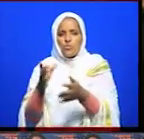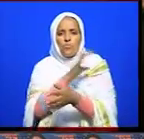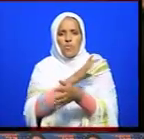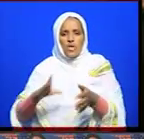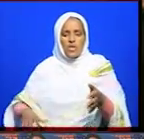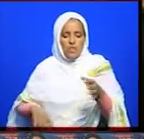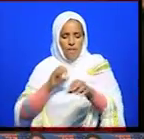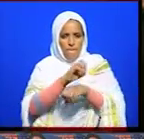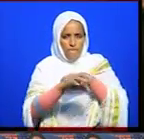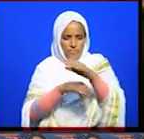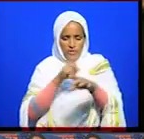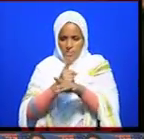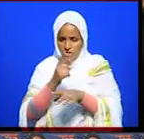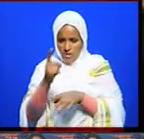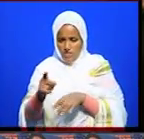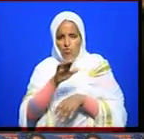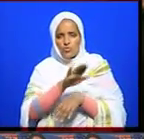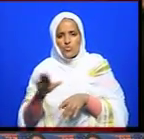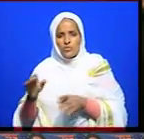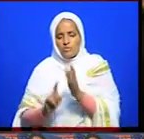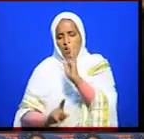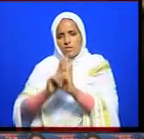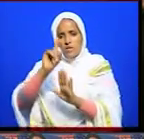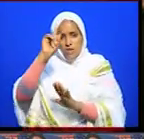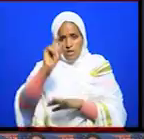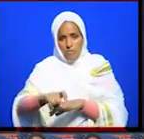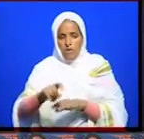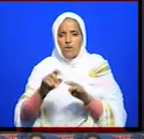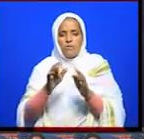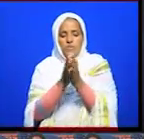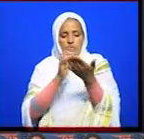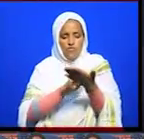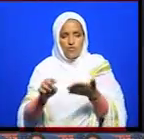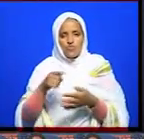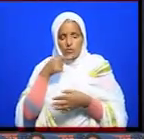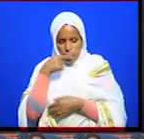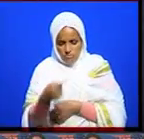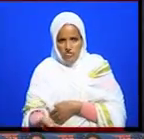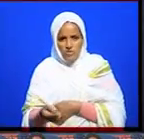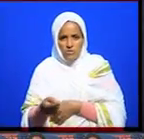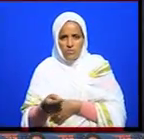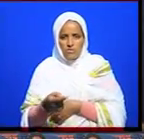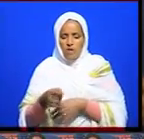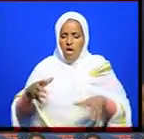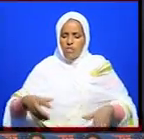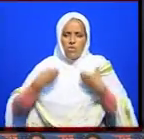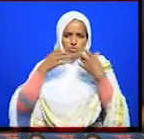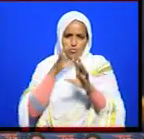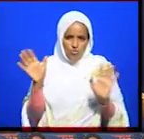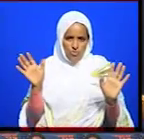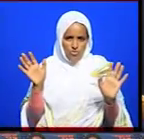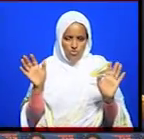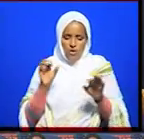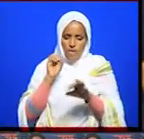ሰጥቶ በጌታ ምክርና ተግሳጽ ልጆችን ማሳደግ እንደሚገባ መጽሐፍ ቅዱስ ይነግረናል።